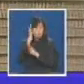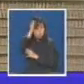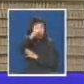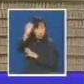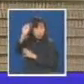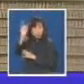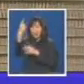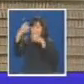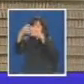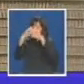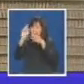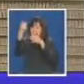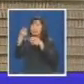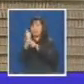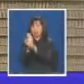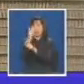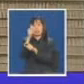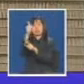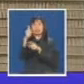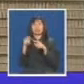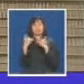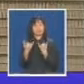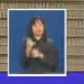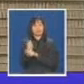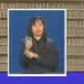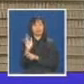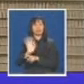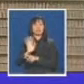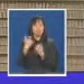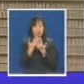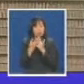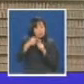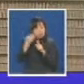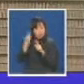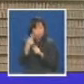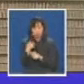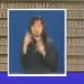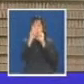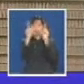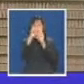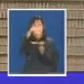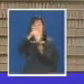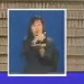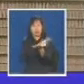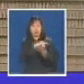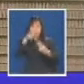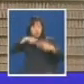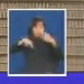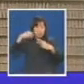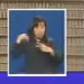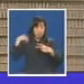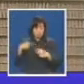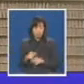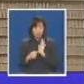วว่าเงินเดือนได้เท่าไหร่เนี่ยก็จะมีคณะกรรมการซึ่งเป็นคนกลางคอยดูโครงสร้างอยู่กรณีของเราก็คือคณะกรรมการเงินเดือนแห่งช